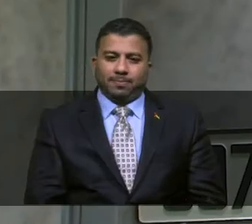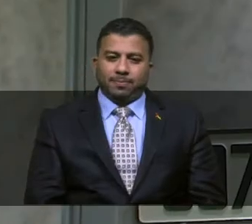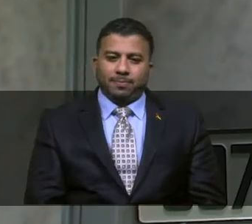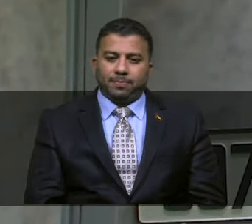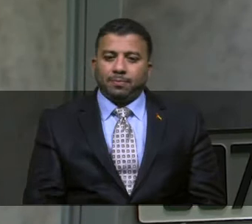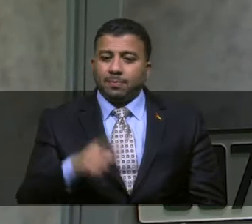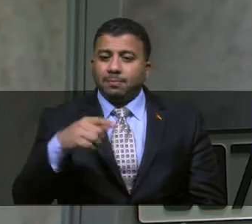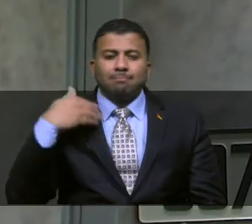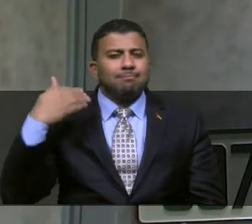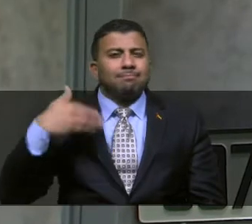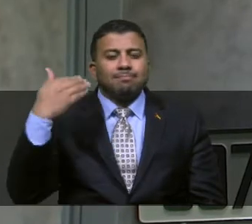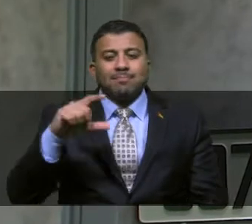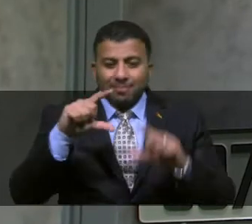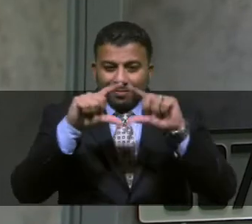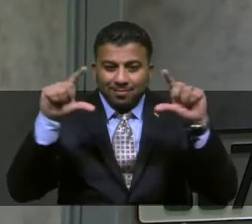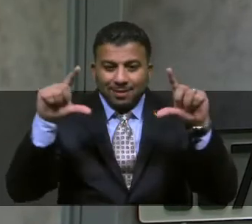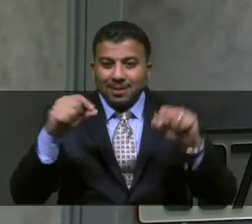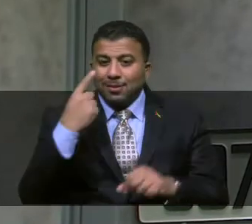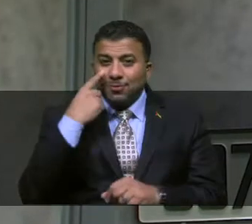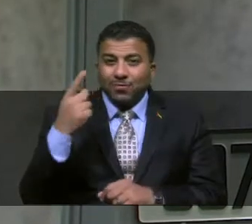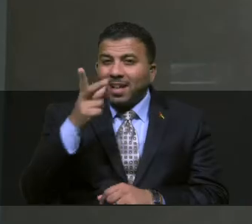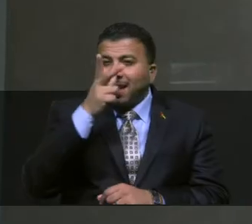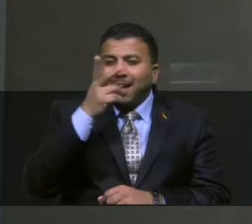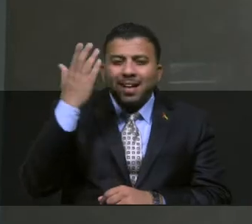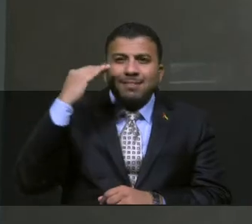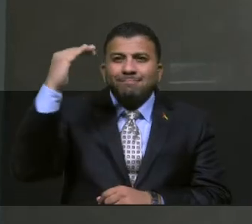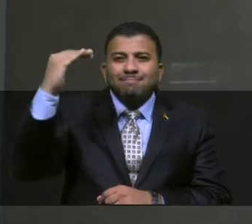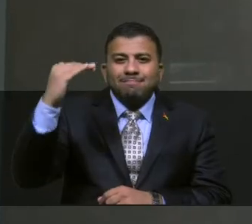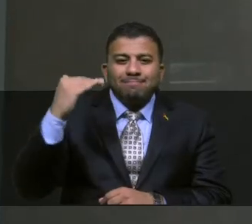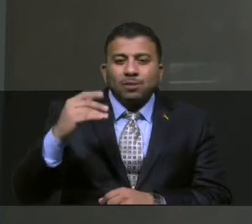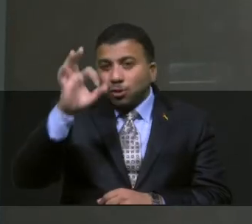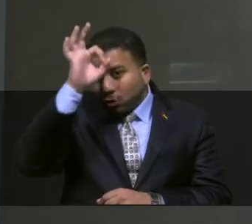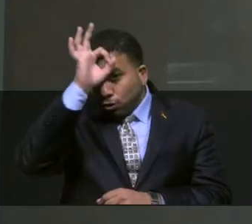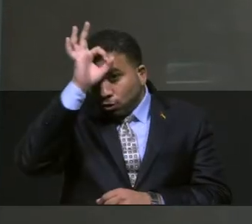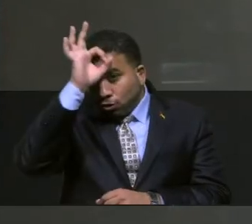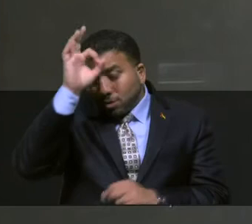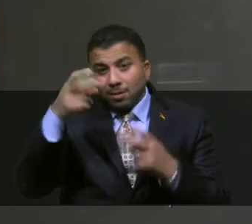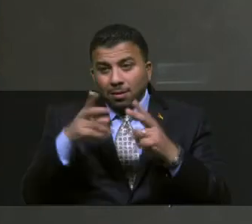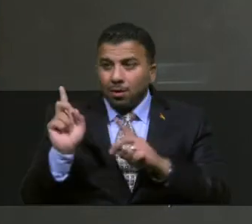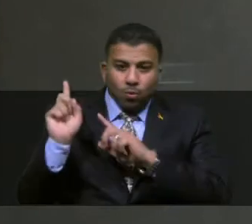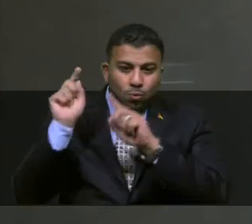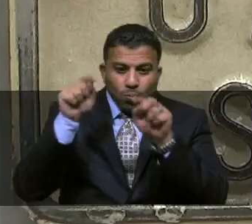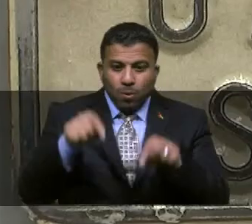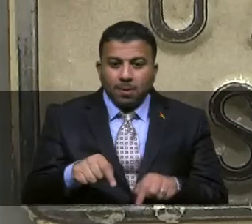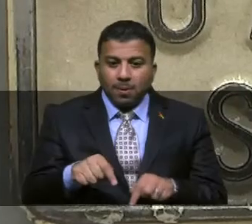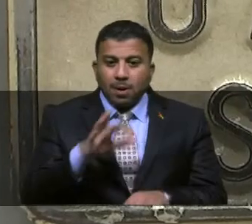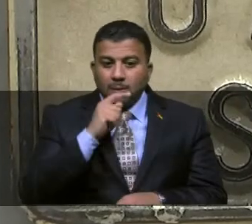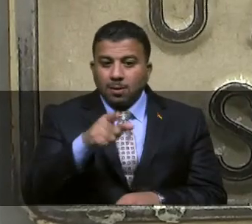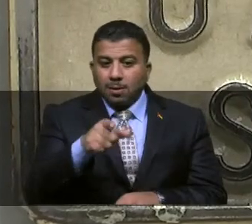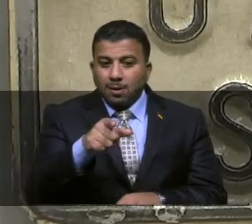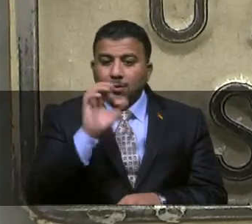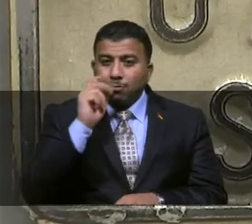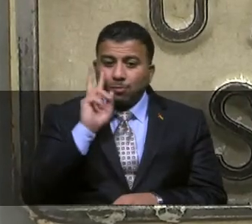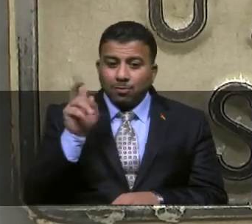هذا تسلسل اللوحات واللي من تأسيس شرطة الشارقة لحد الآن. في أيضا بالنسبة للوحات اللي هي